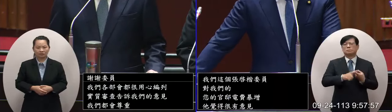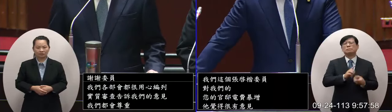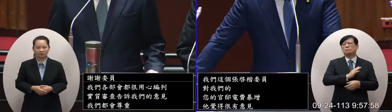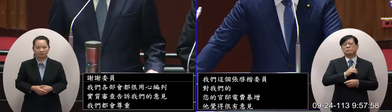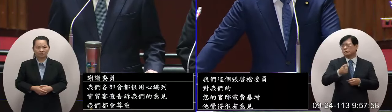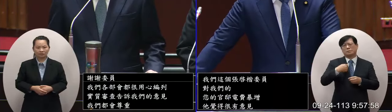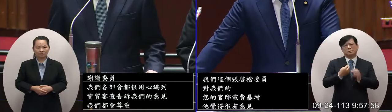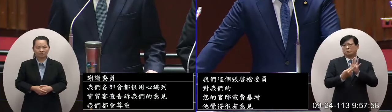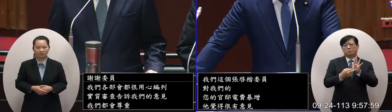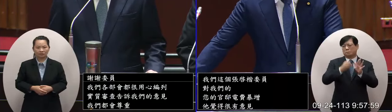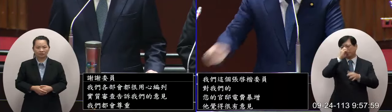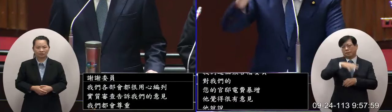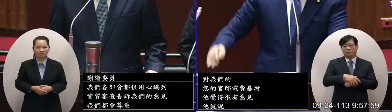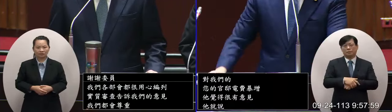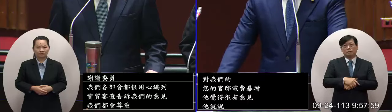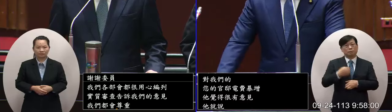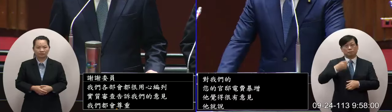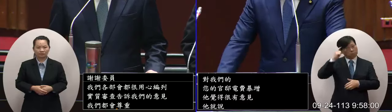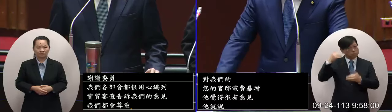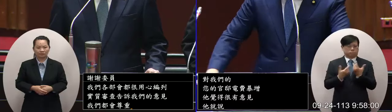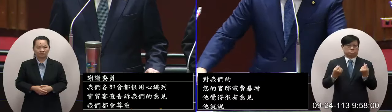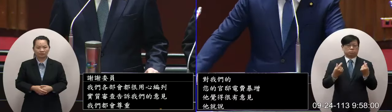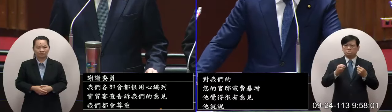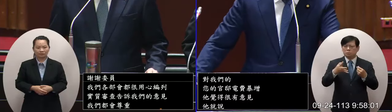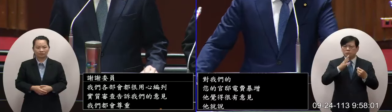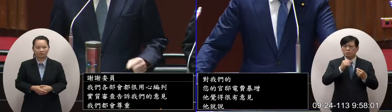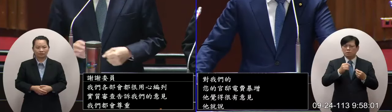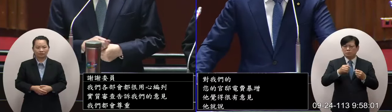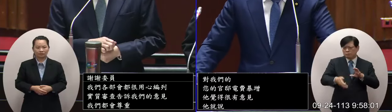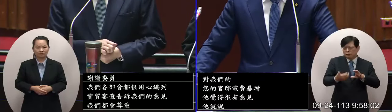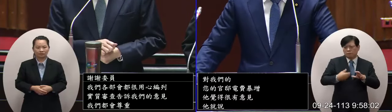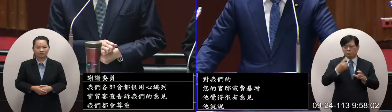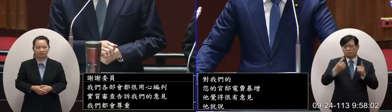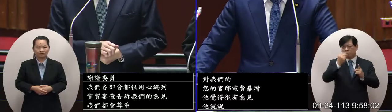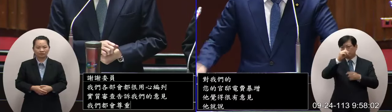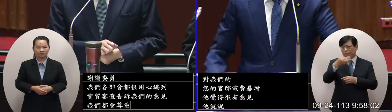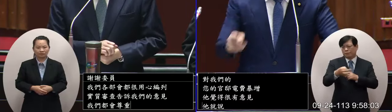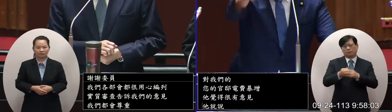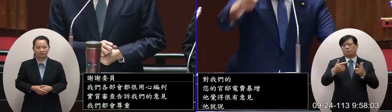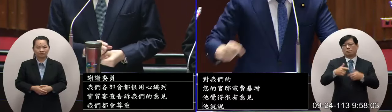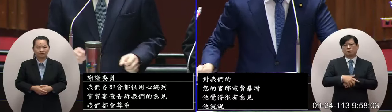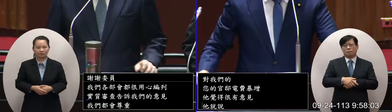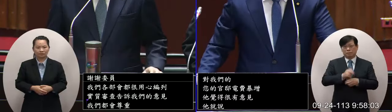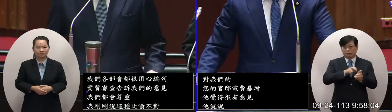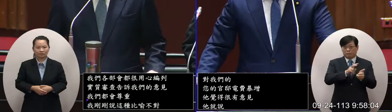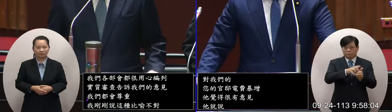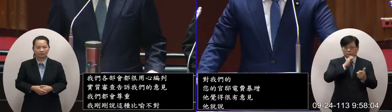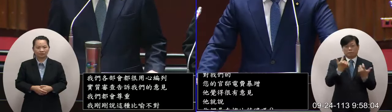觉得这样说法不好，我也不认同，怎么会是挖比特币呢？是在养